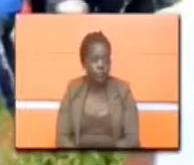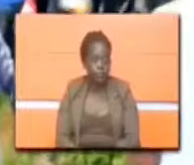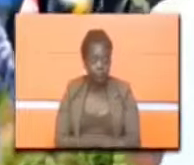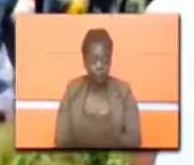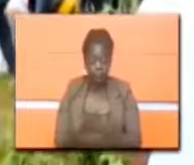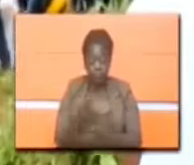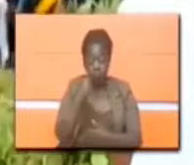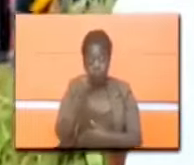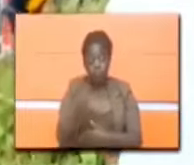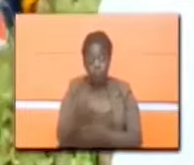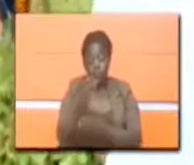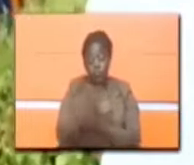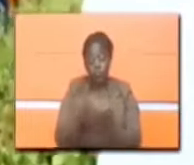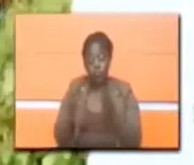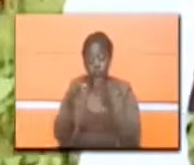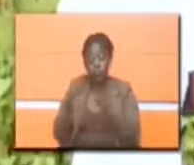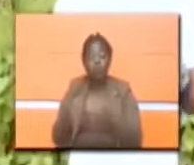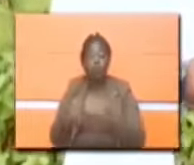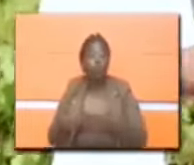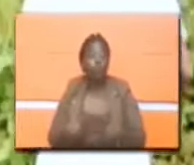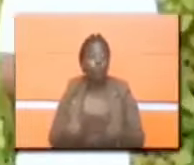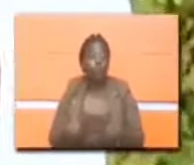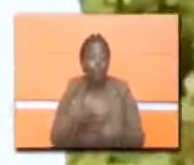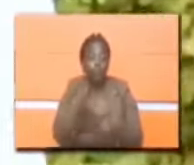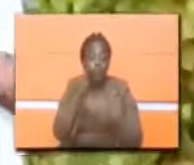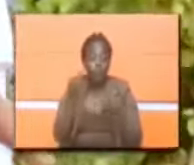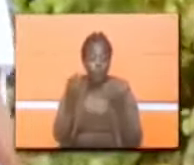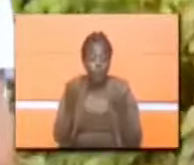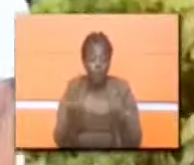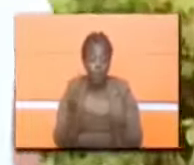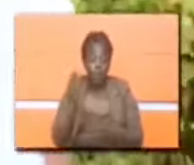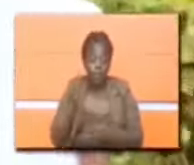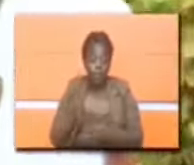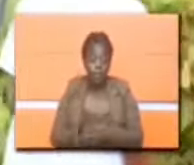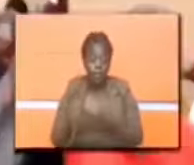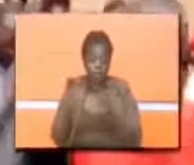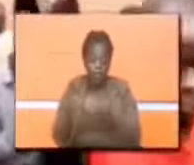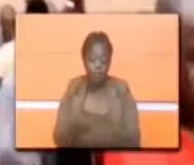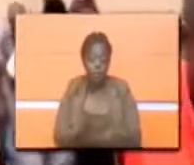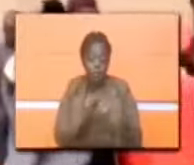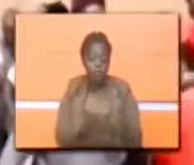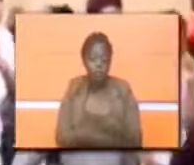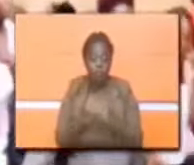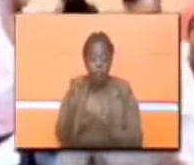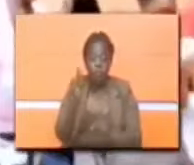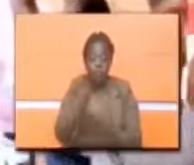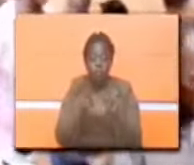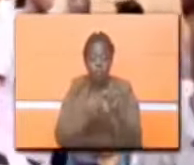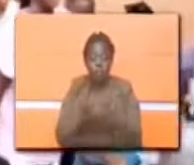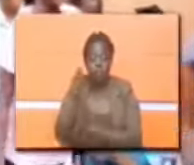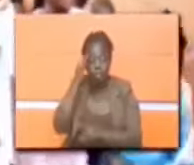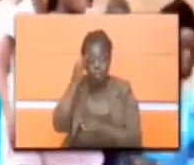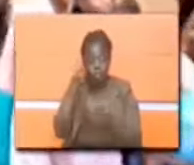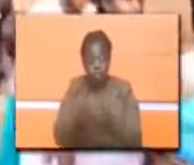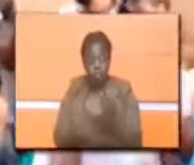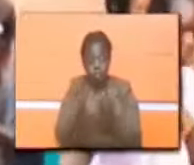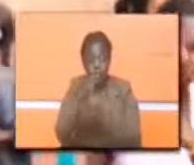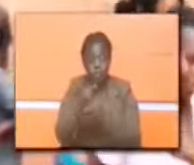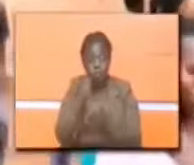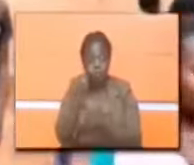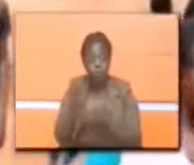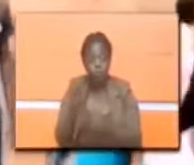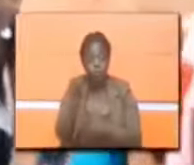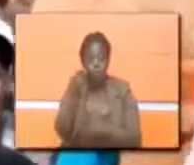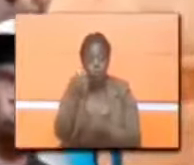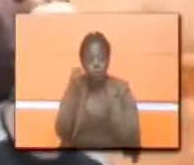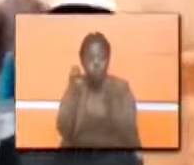Bano kigambibwa nti be bamu ku kabinja k'abavubuka ababadde beefuddemu mu kutemula bannakampala era kitegeerekese nti be bamu ku abo